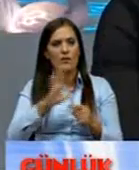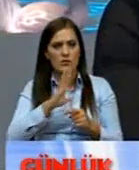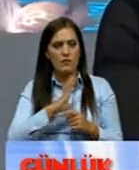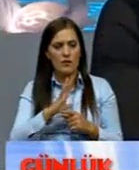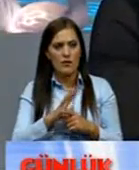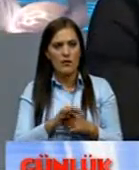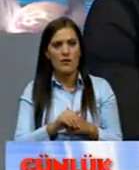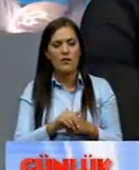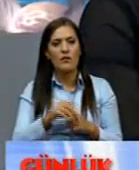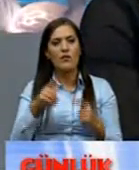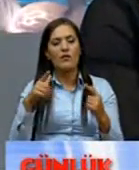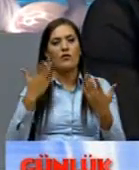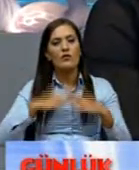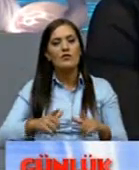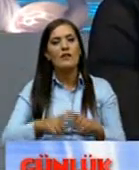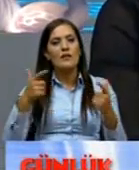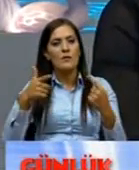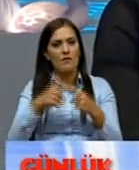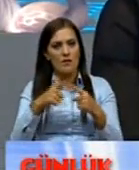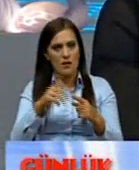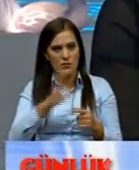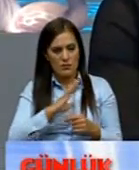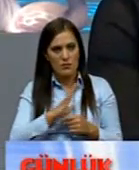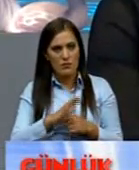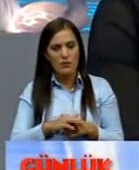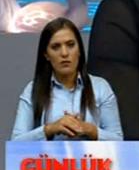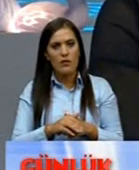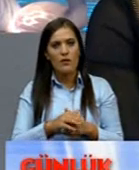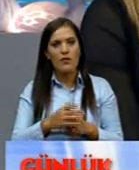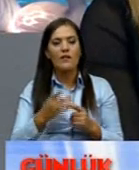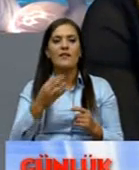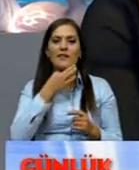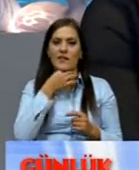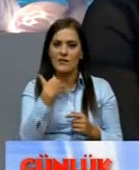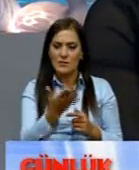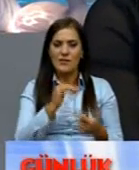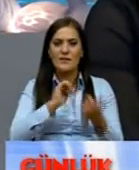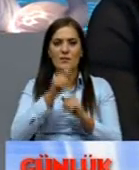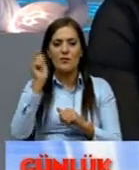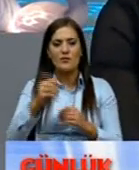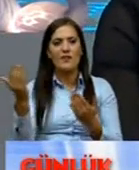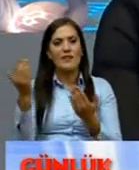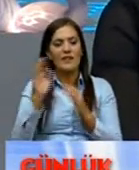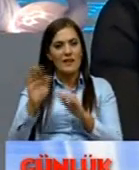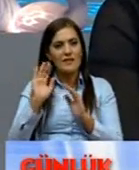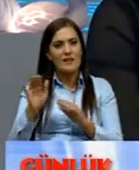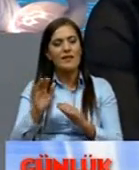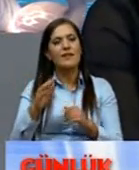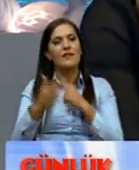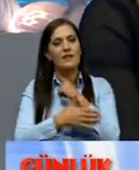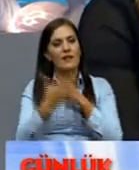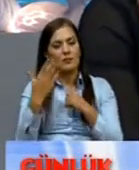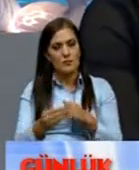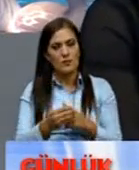var. Evet. Evet. Vücut Geliştirme Federasyonumuz var. Teşekkür ediyorum. Sporcularını destekleyen,